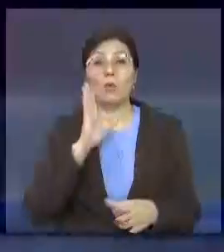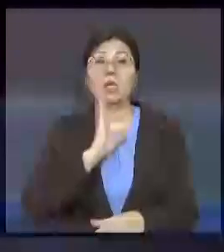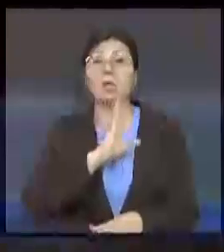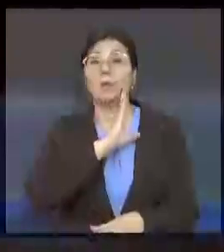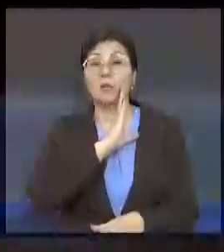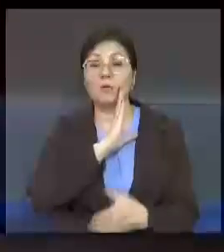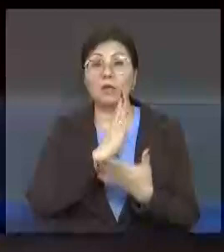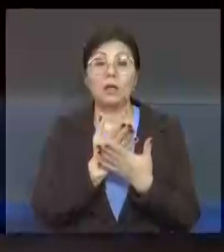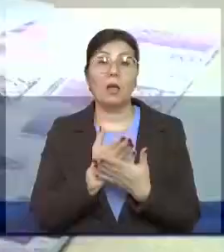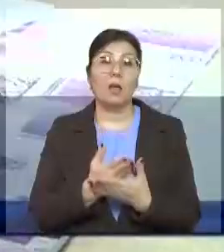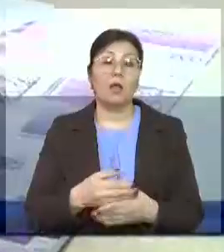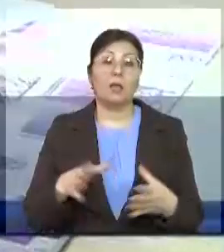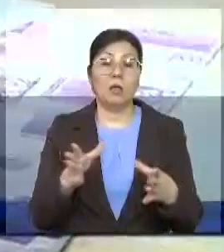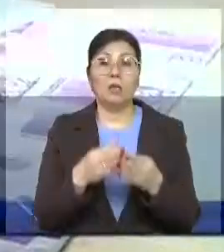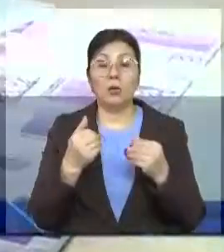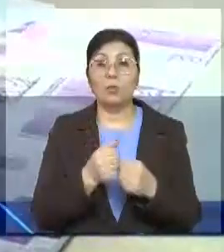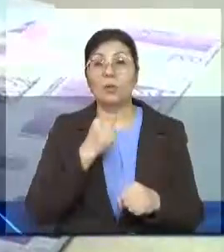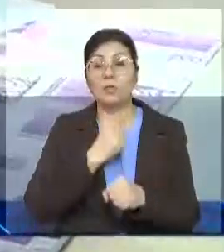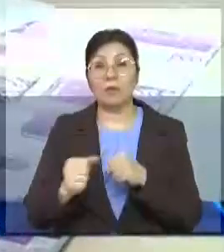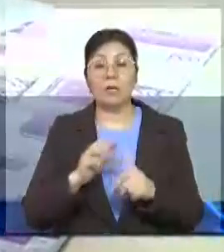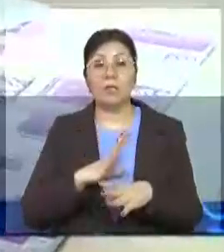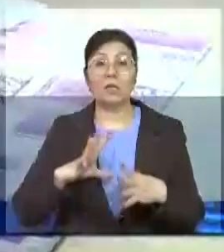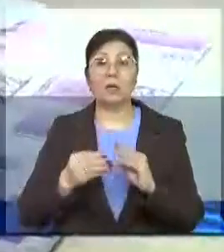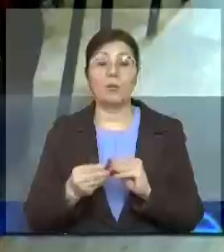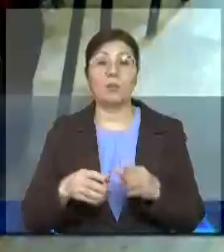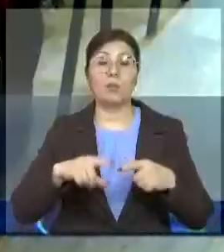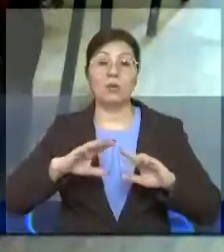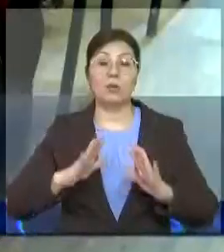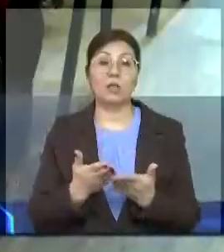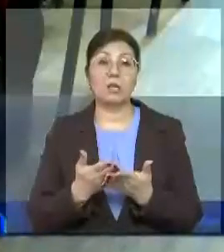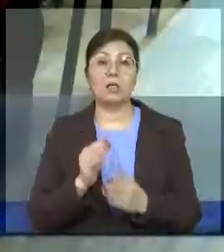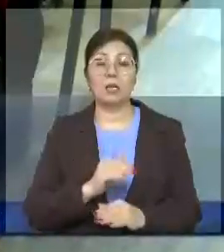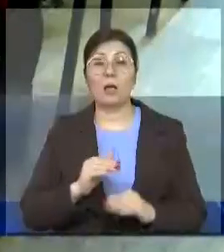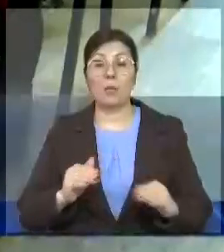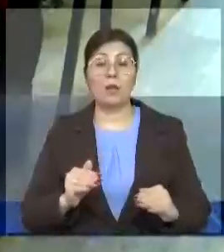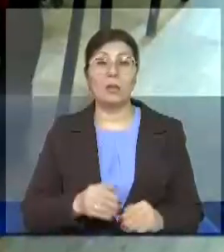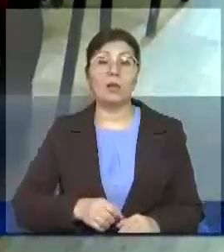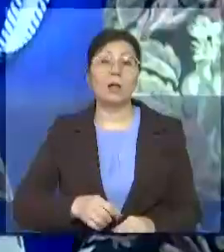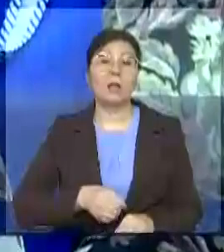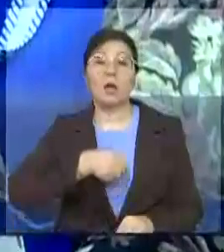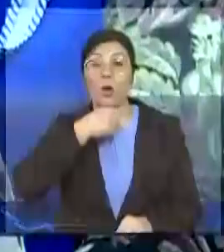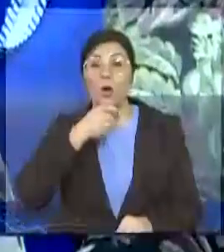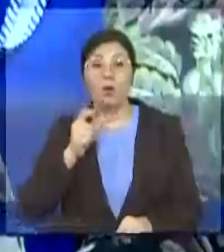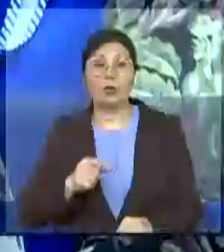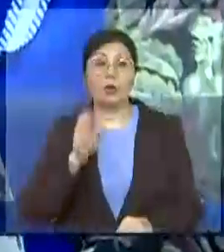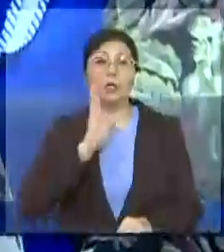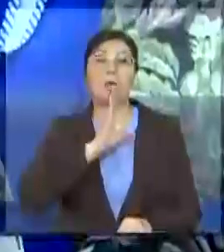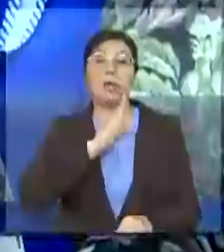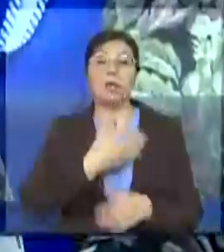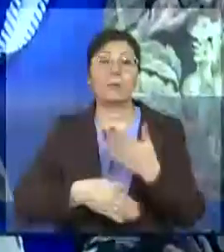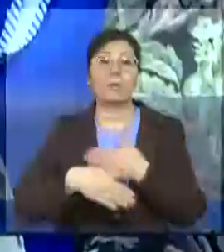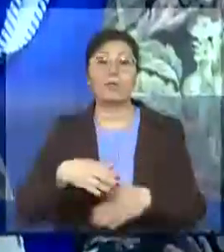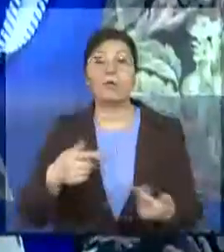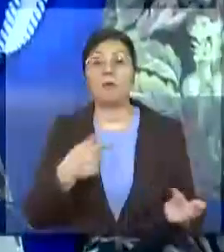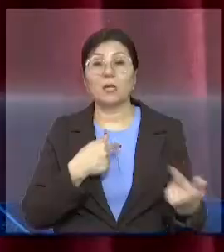қатысты тұрмыстағы зорлық-зомбылық болып отыр. Жалпы мұндай жағдайға балалары, қарттар мен мүгедектер, әйелдер қауымы жиі ұшырайды.